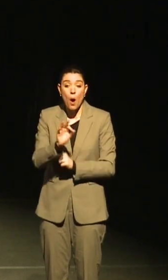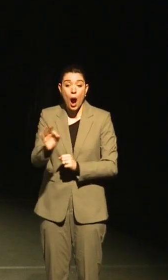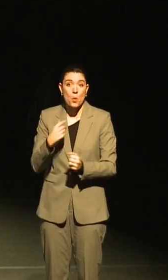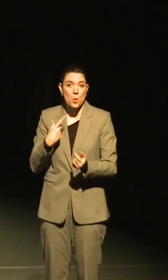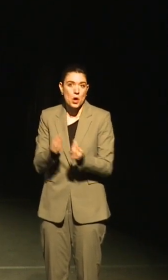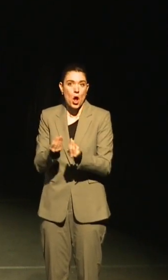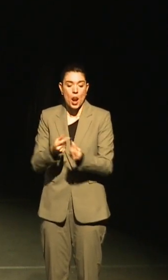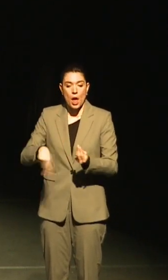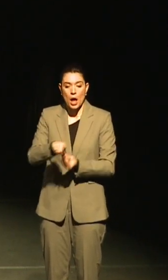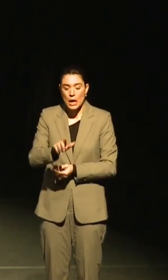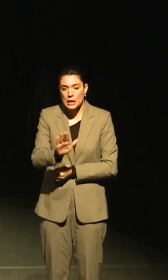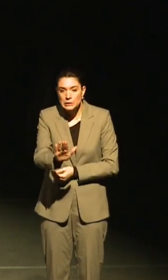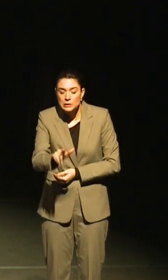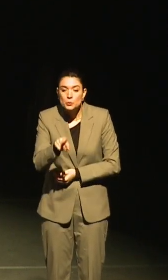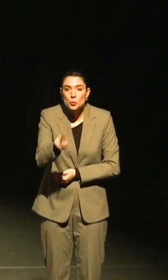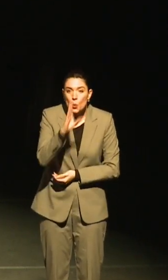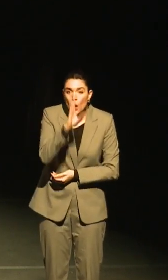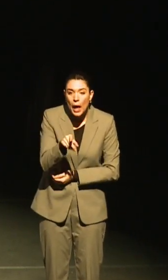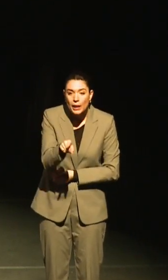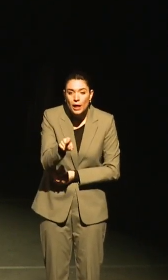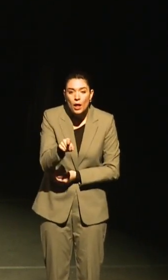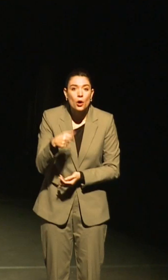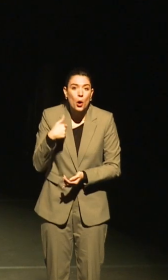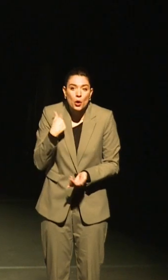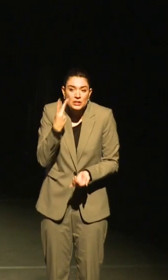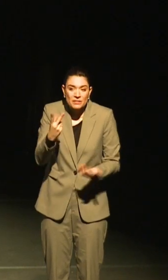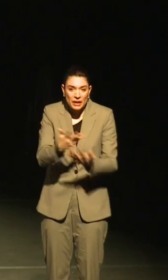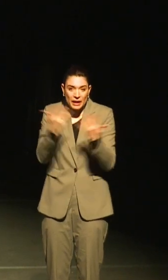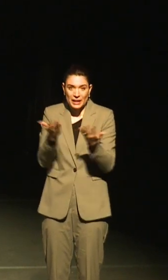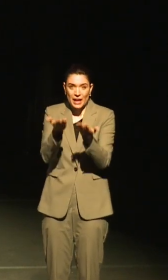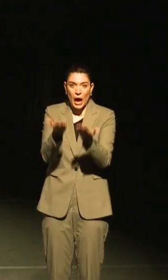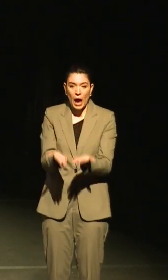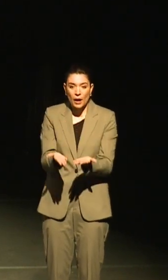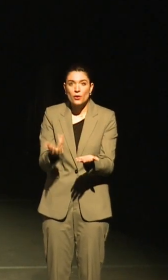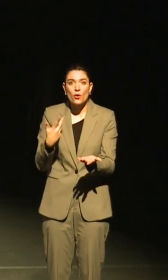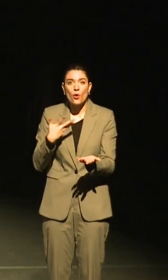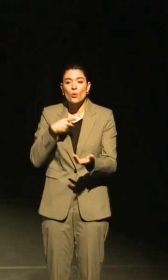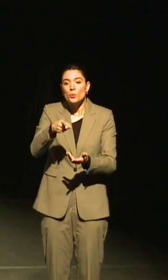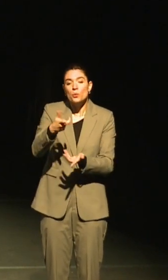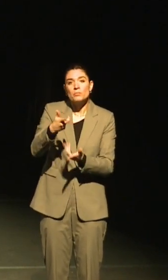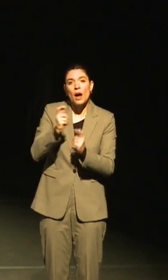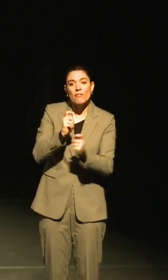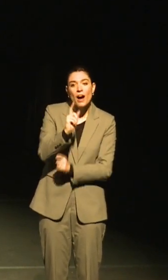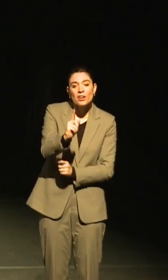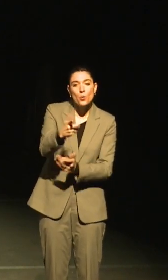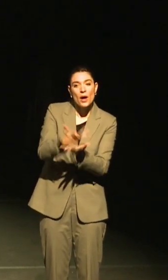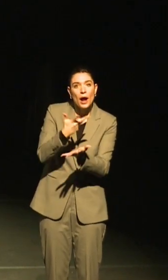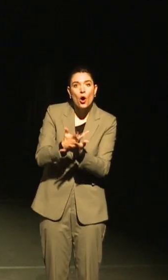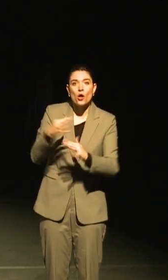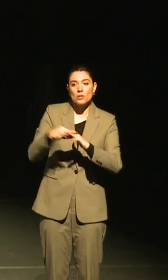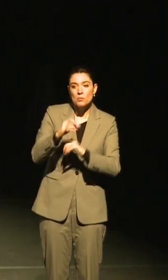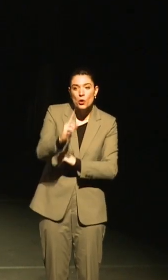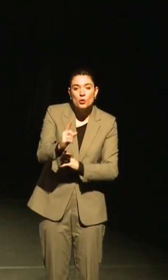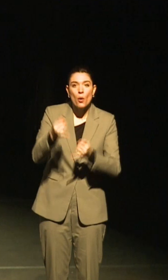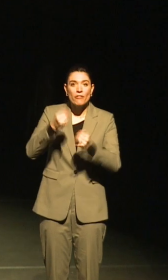eterosessualità sta in azienda tutti i giorni ogni momento tu parli delle tue cose dei figli di tua moglie e di